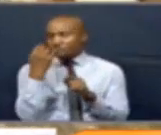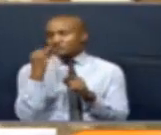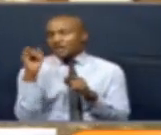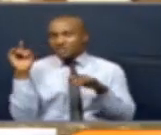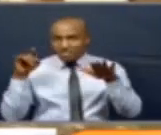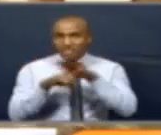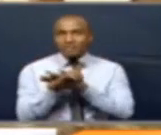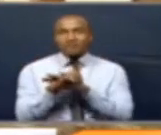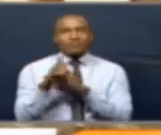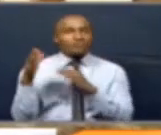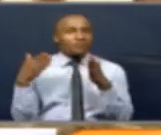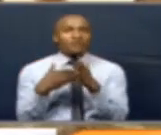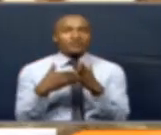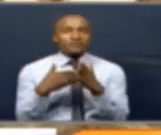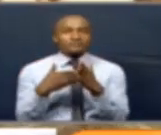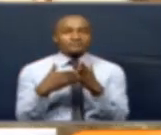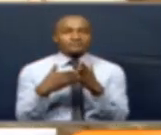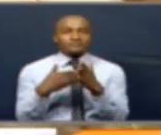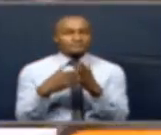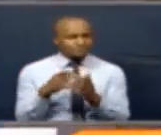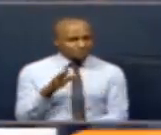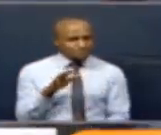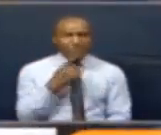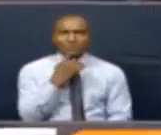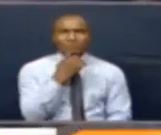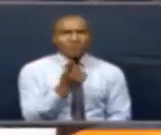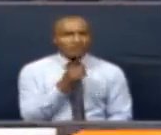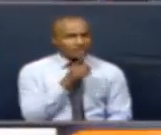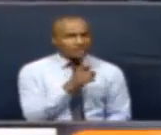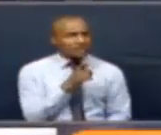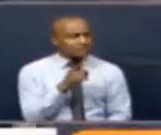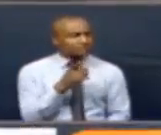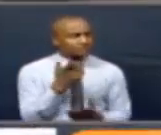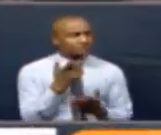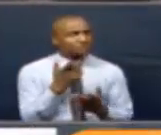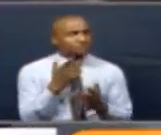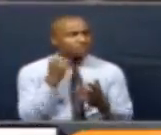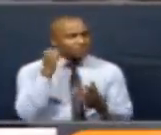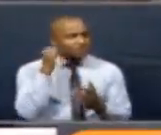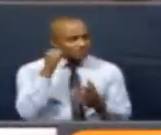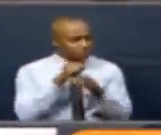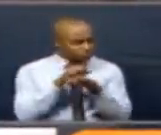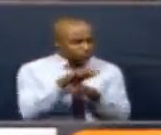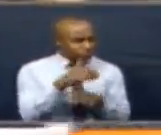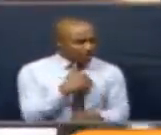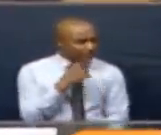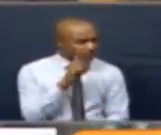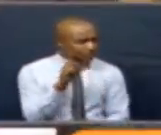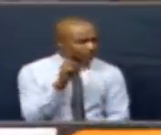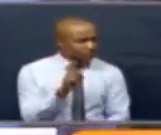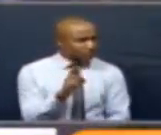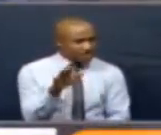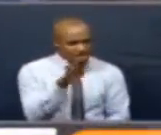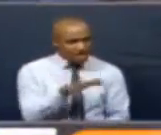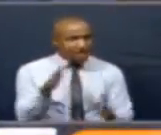jana. Lakini je, rais mstaafu Daniel Moi ana sehemu gani katika maamuzi na siasa za mwaka 2022 hasa katika eneo la